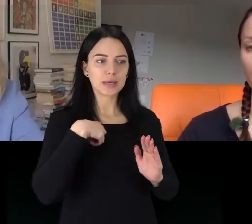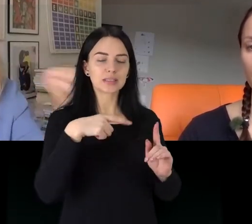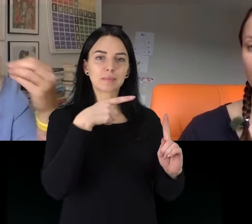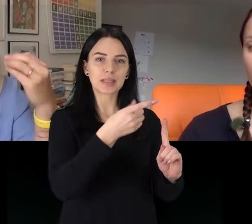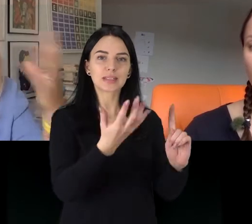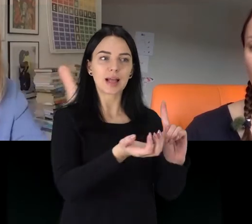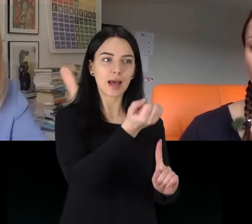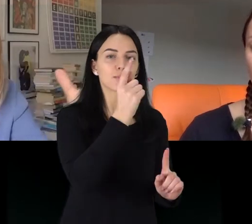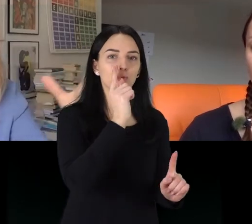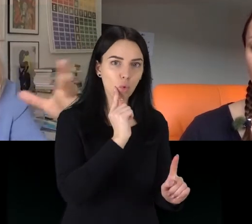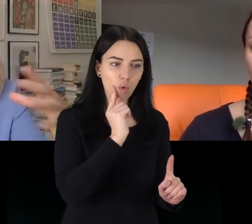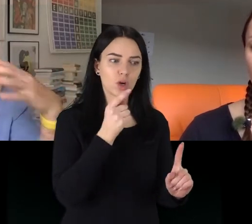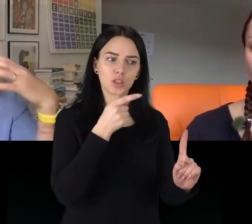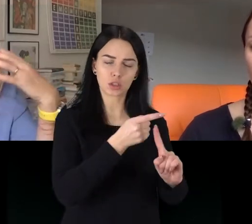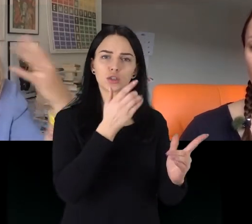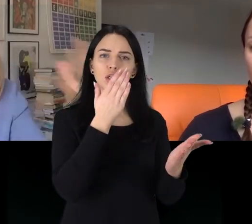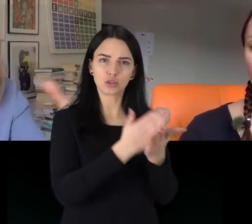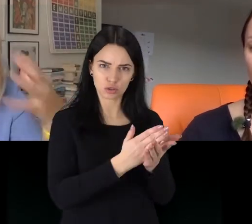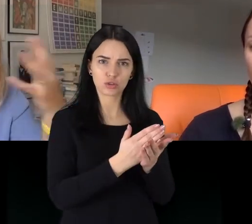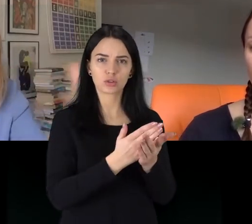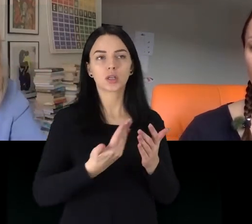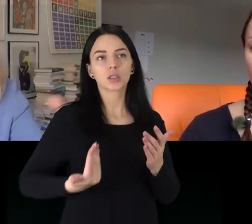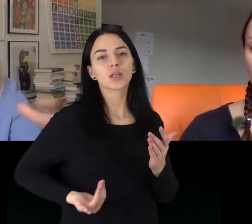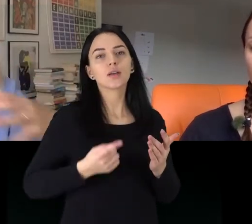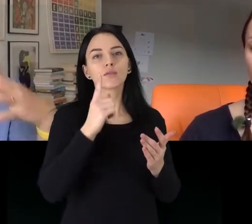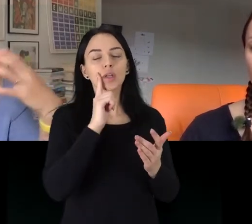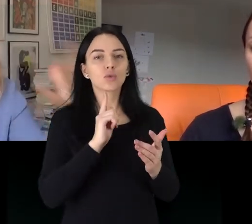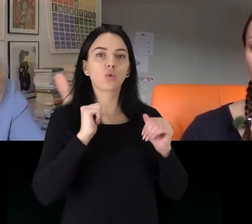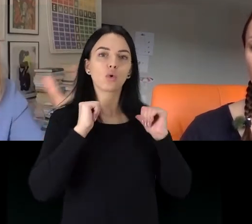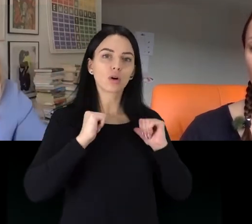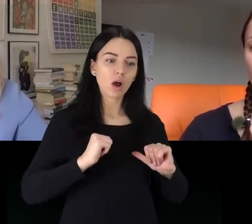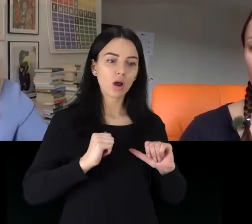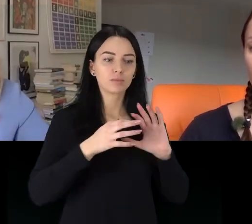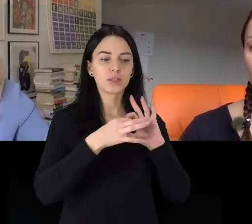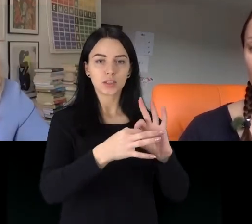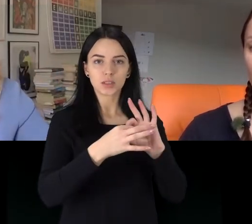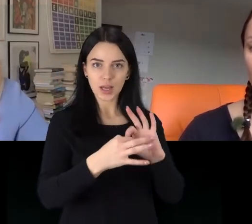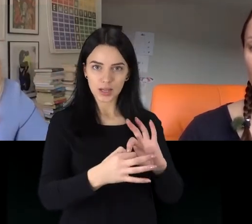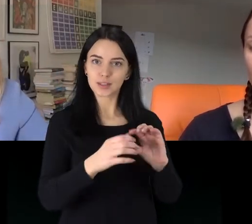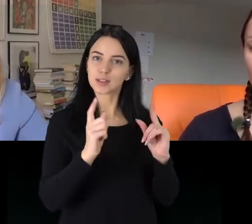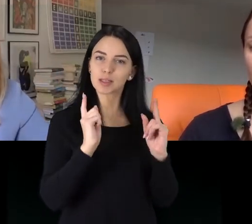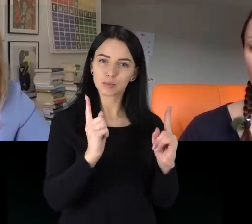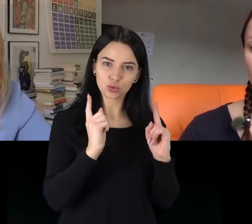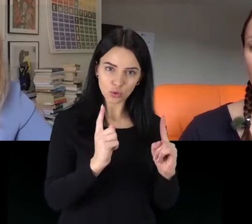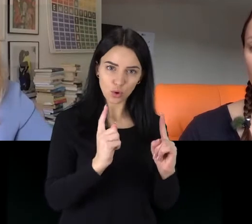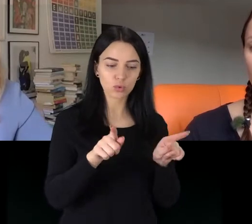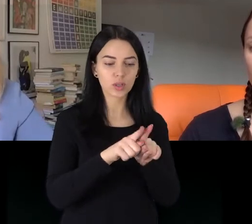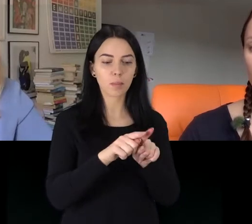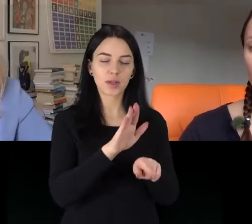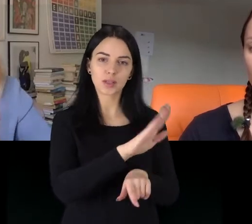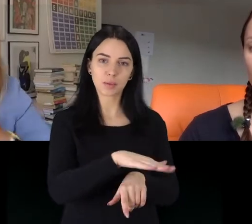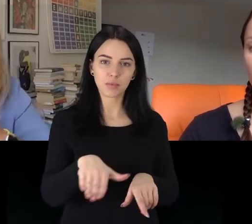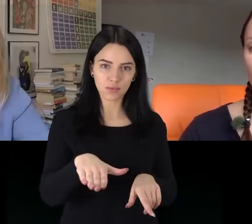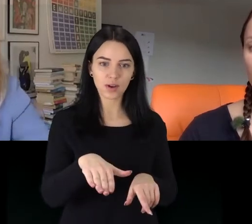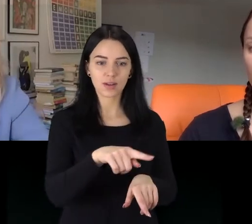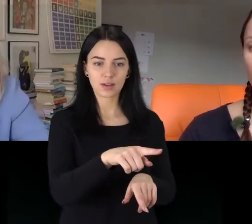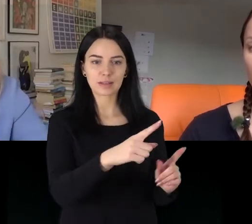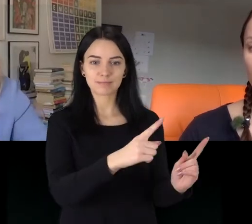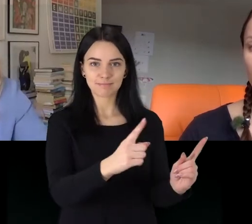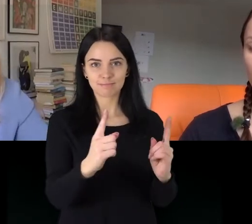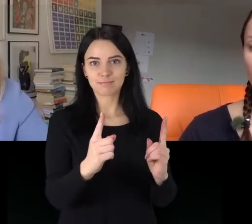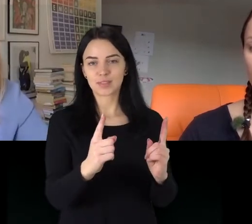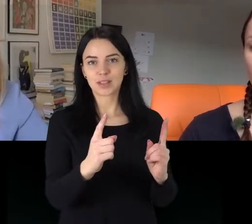tikslą, kad aš turiu tikslą pradėti gyventi ramiai, saugiai, užmegzti saugius santykius, galų galę savo vaikams suteikti